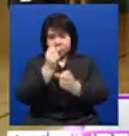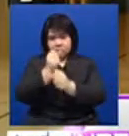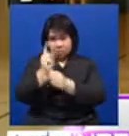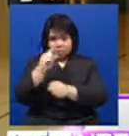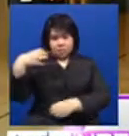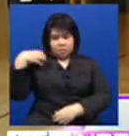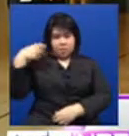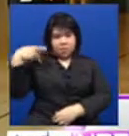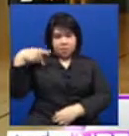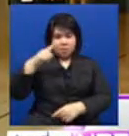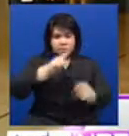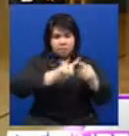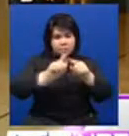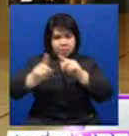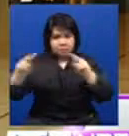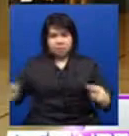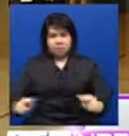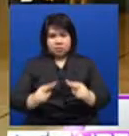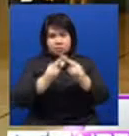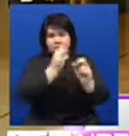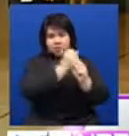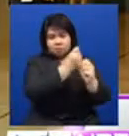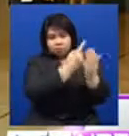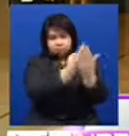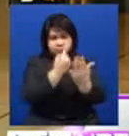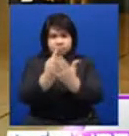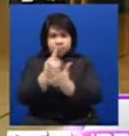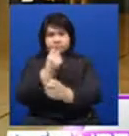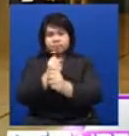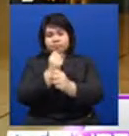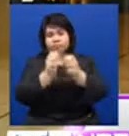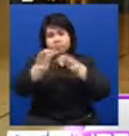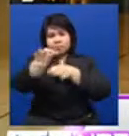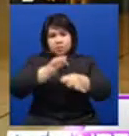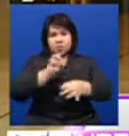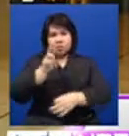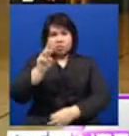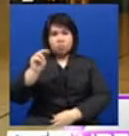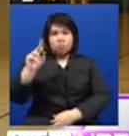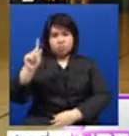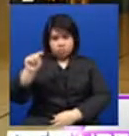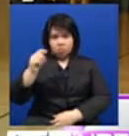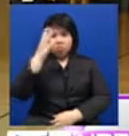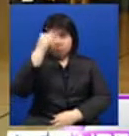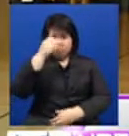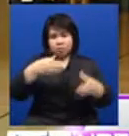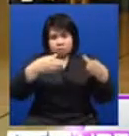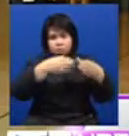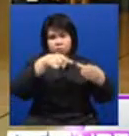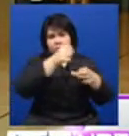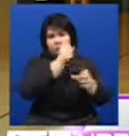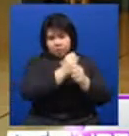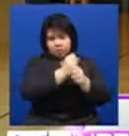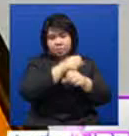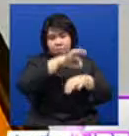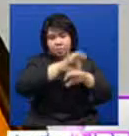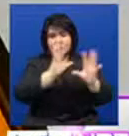งต่างๆขึ้นมาปฏิบัติหน้าที่แทนคณะรัฐมนตรีเมื่อคณะรัฐมนตรีชุดเดิมมีเหตุให้พ้นจากตำแหน่งครับ